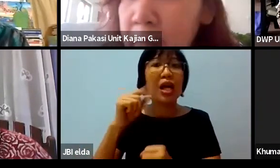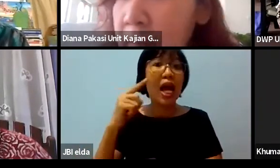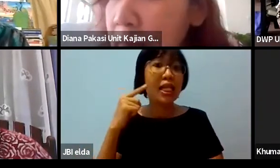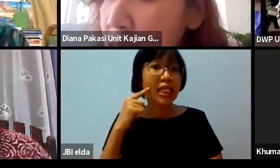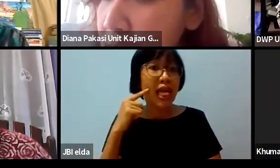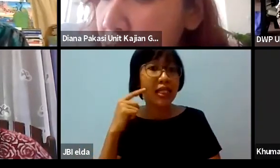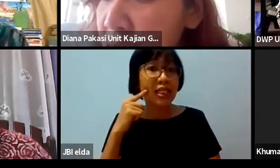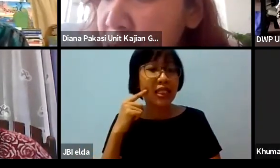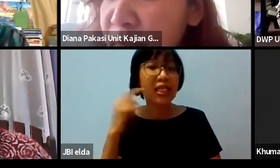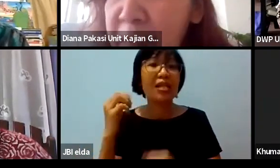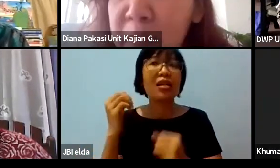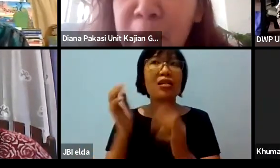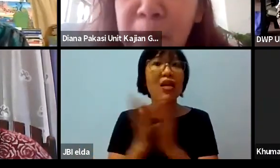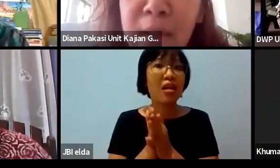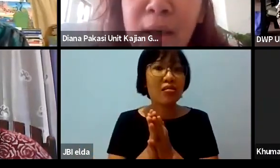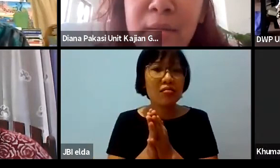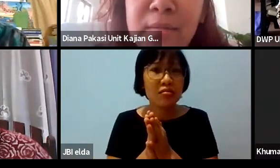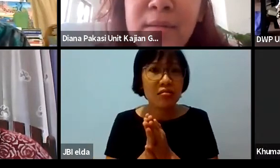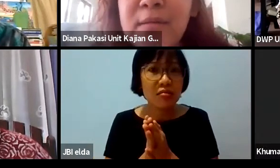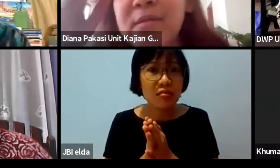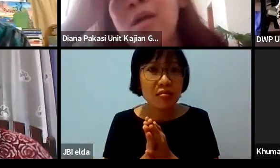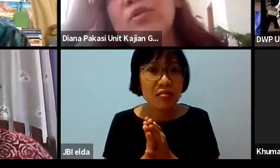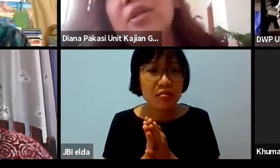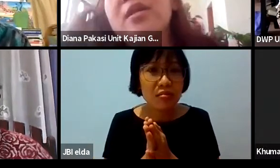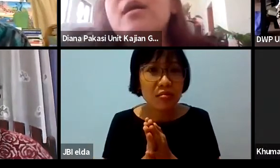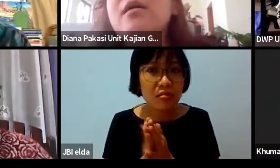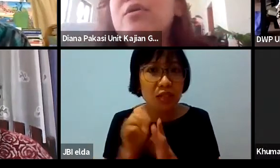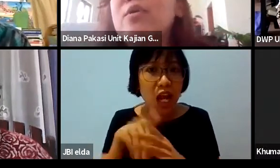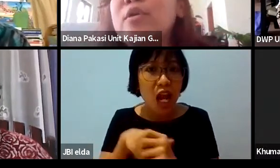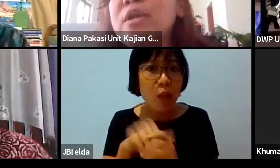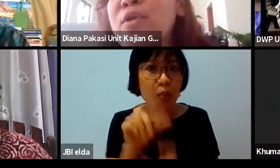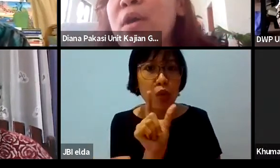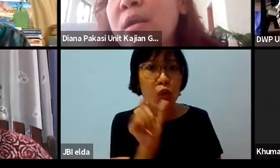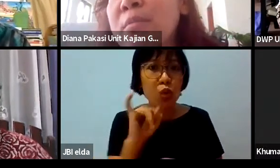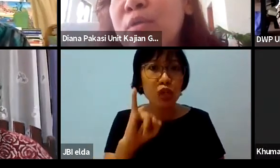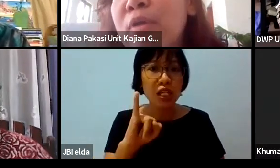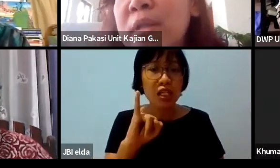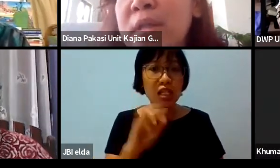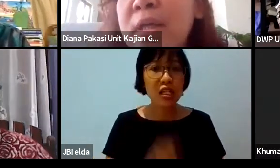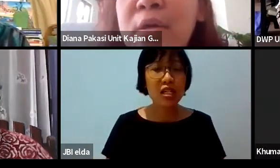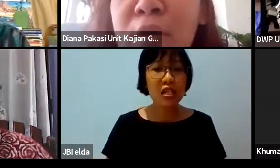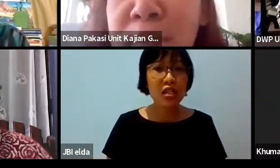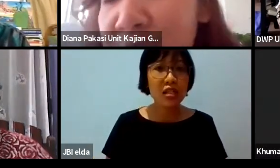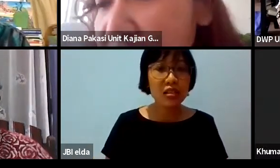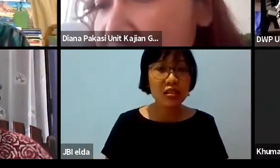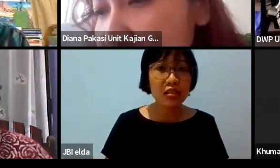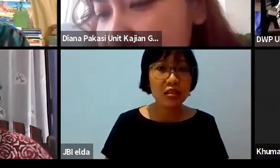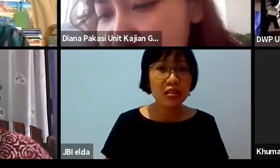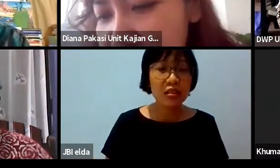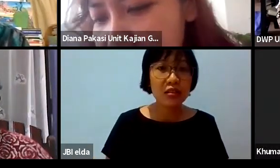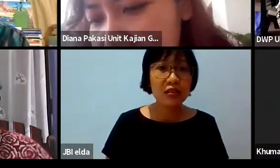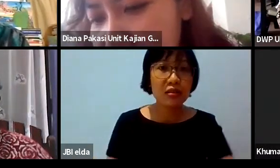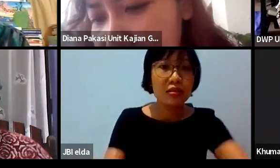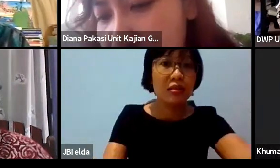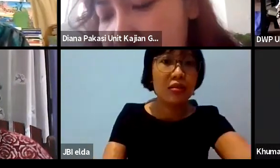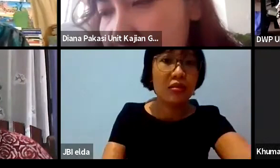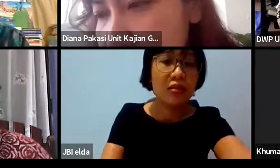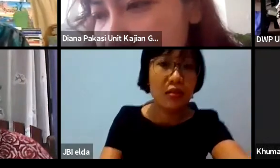Iya, Kak Renvi, memang ya kalau kita ngomongin soal menguatnya